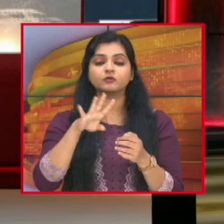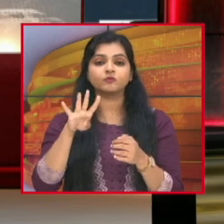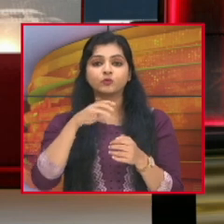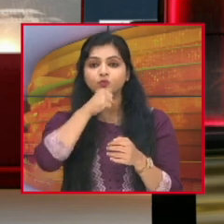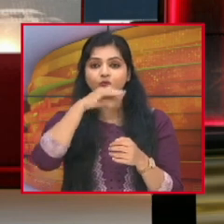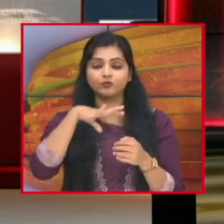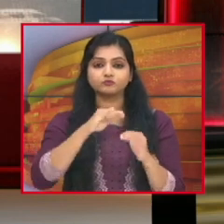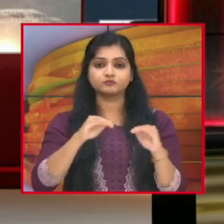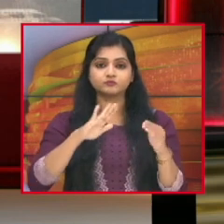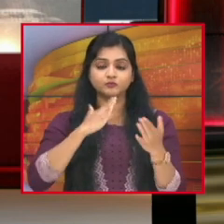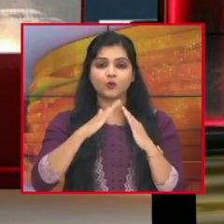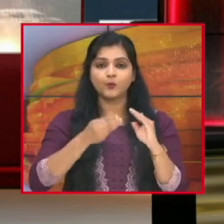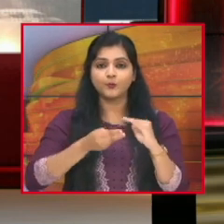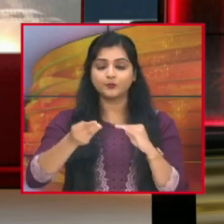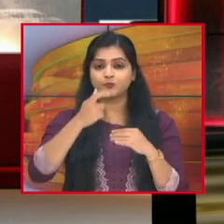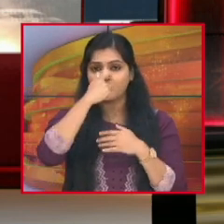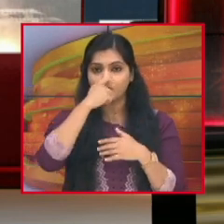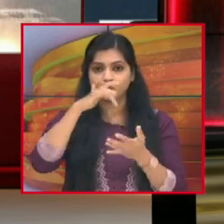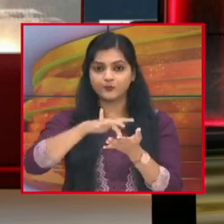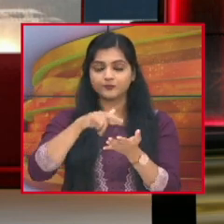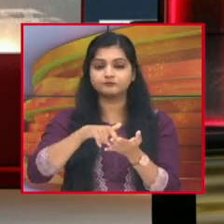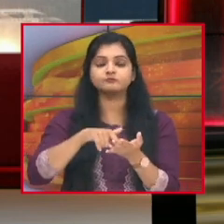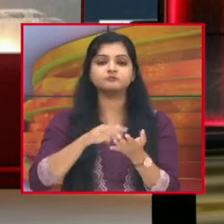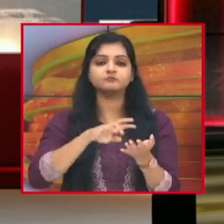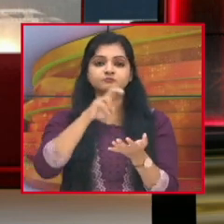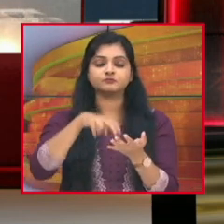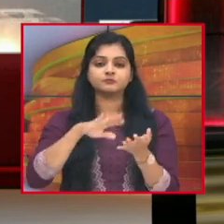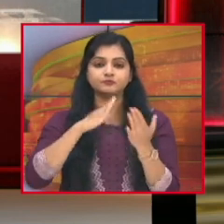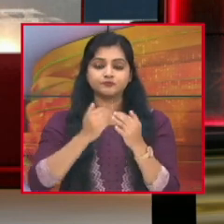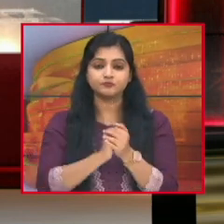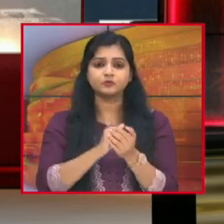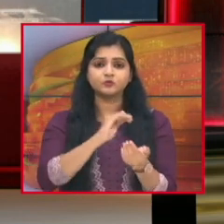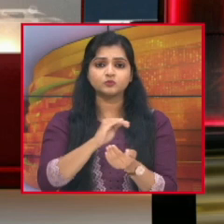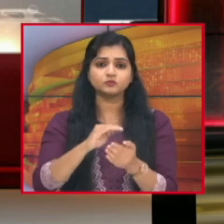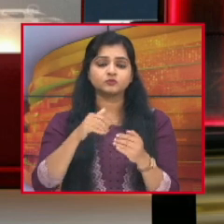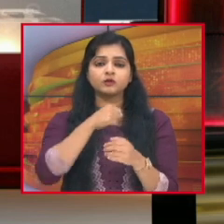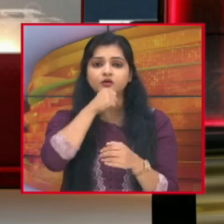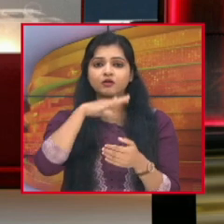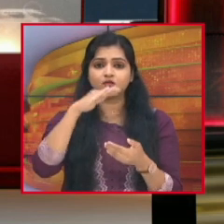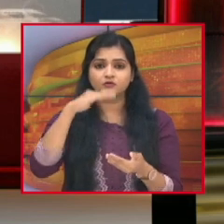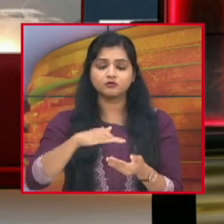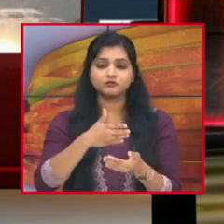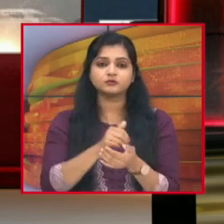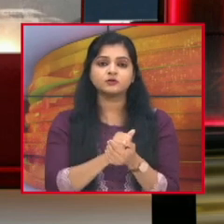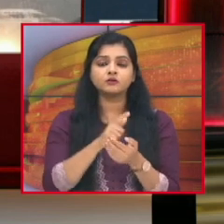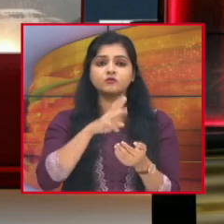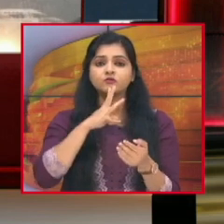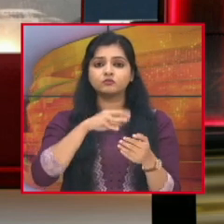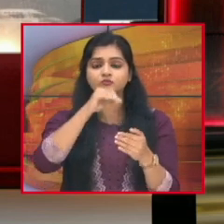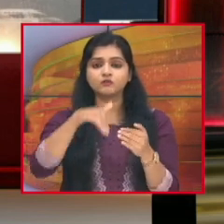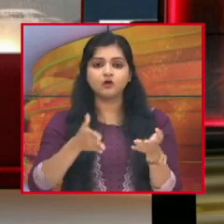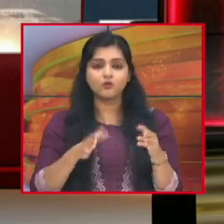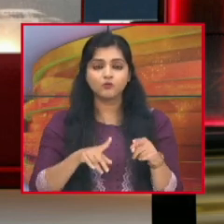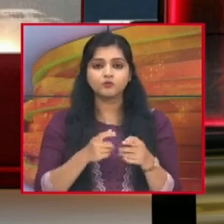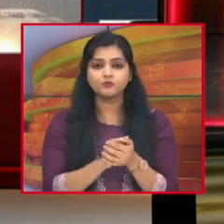കുളത്തിൽ വീണാണ് മരിച്ചത്. ഷഹദ് റഹ്മാൻ ചേരുന്നുണ്ട് കൂടുതൽ വിവരങ്ങളുമായി. ഷഹദ്, ഈ കുട്ടികൾ തീരെ ചെറുതാണ്, ഇവർ എങ്ങനെയാണ് കുളത്തിൽ വീണത്? ഇവരോടൊപ്പം